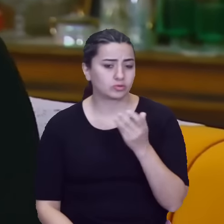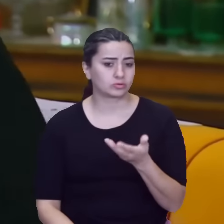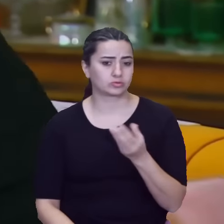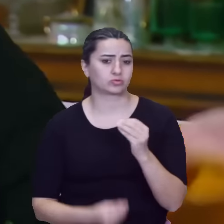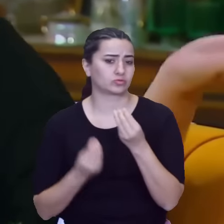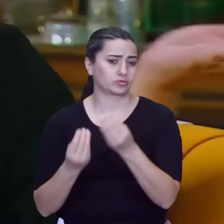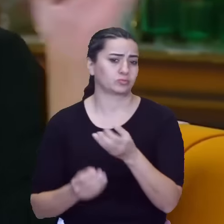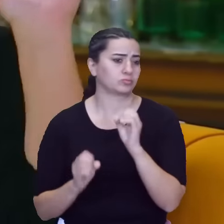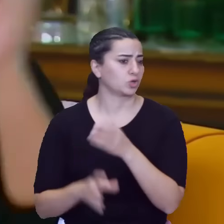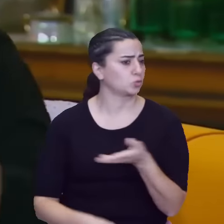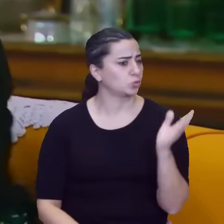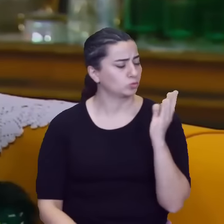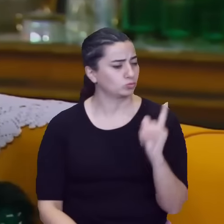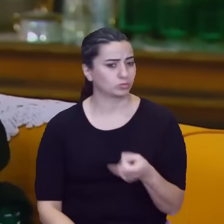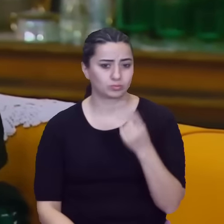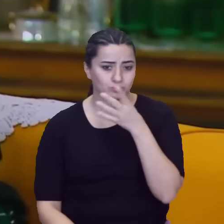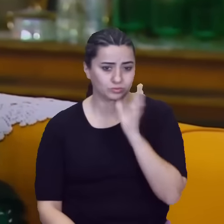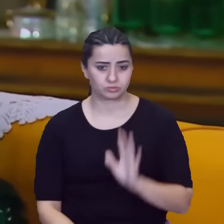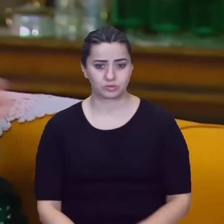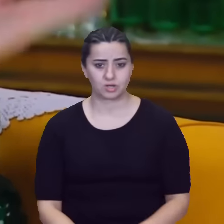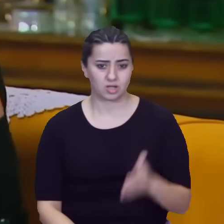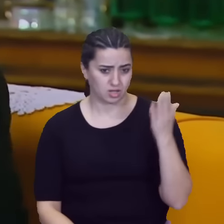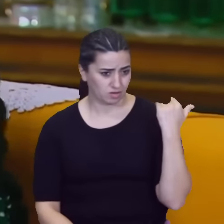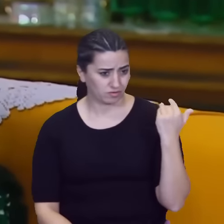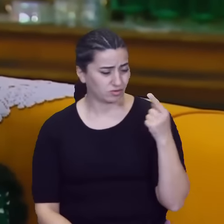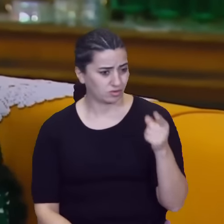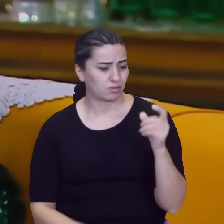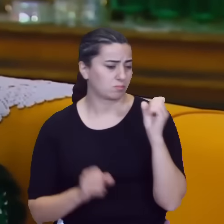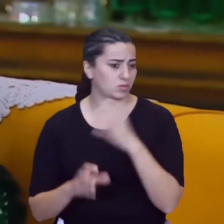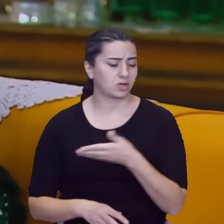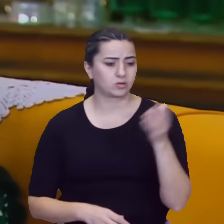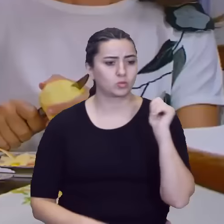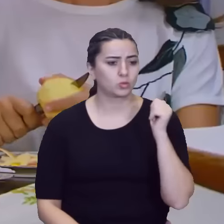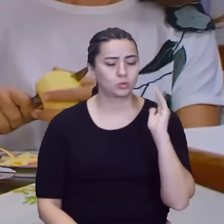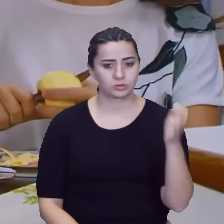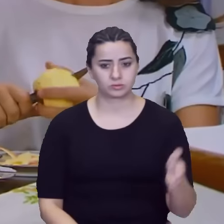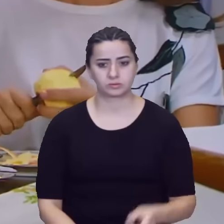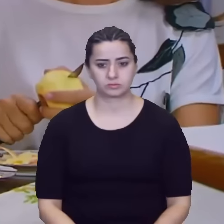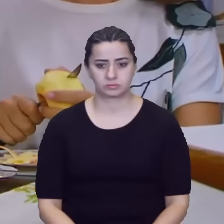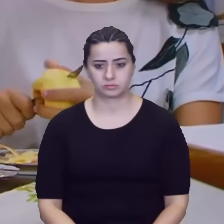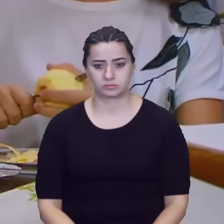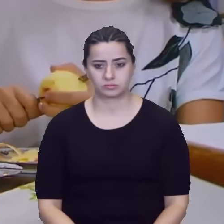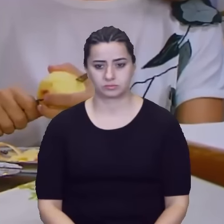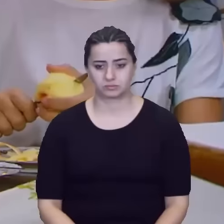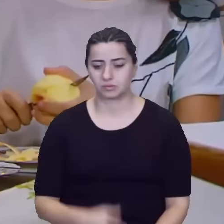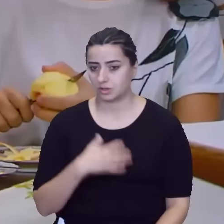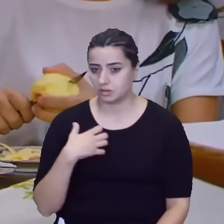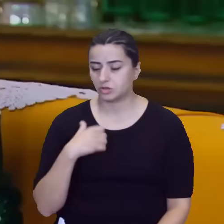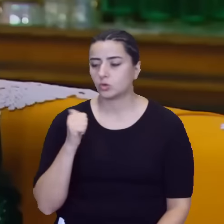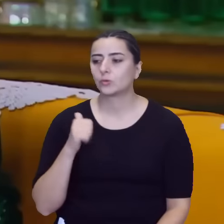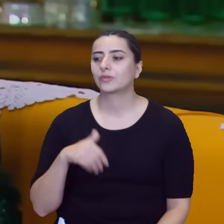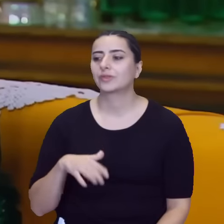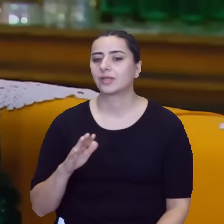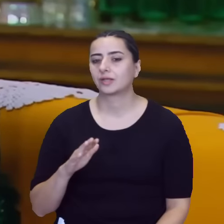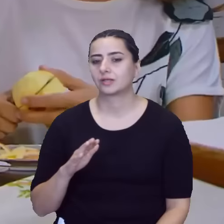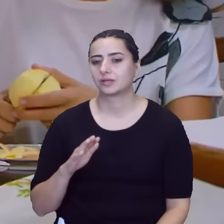çocuk emanet edip çıkıyor. Bilmiyorum. Geçen gün de öyle bırakıp güne gittin yani. Anneciğim güne gitmedim.